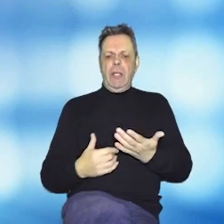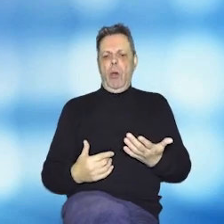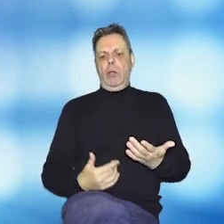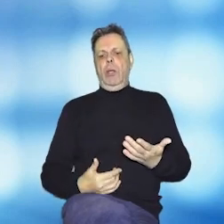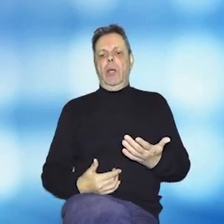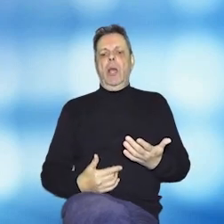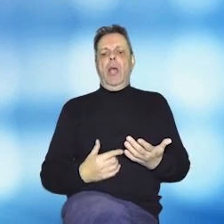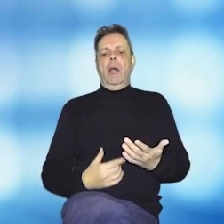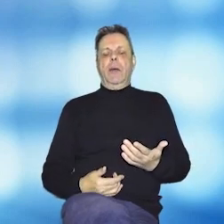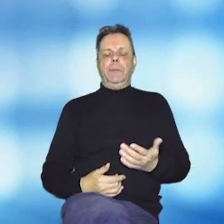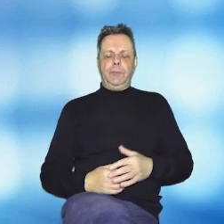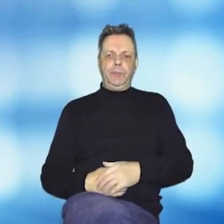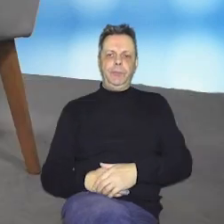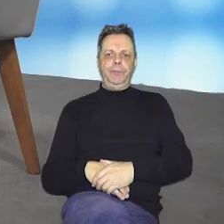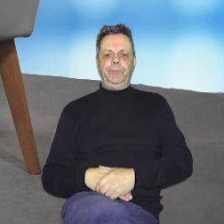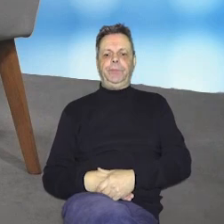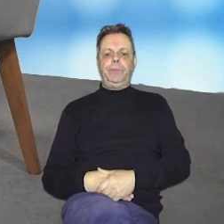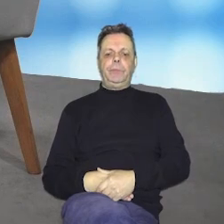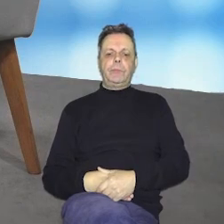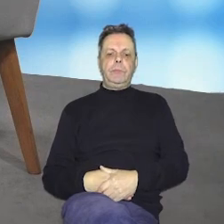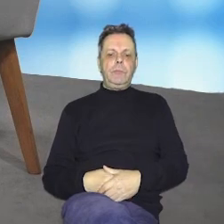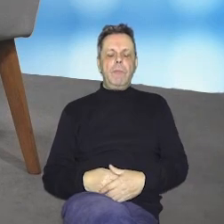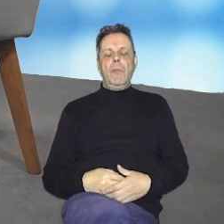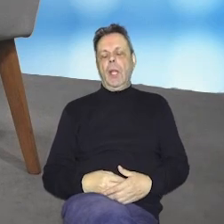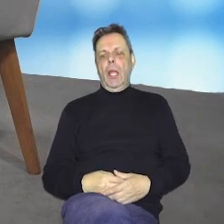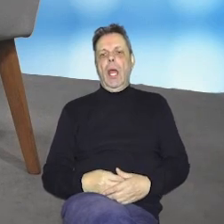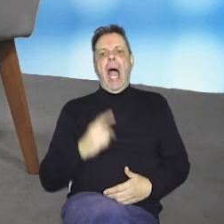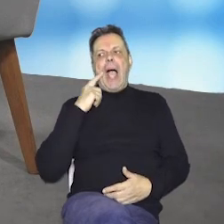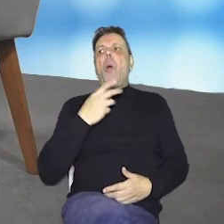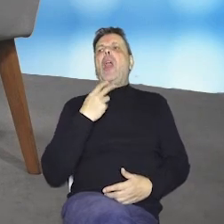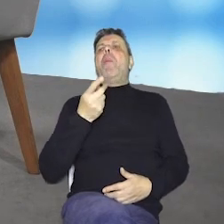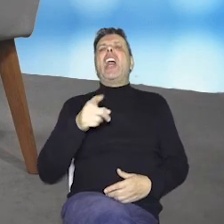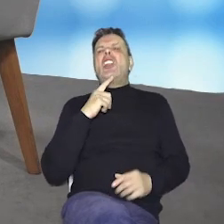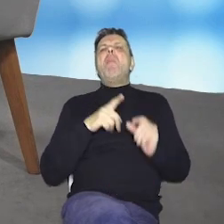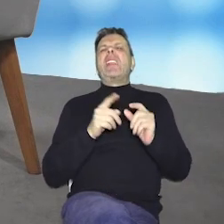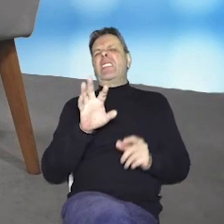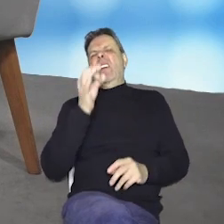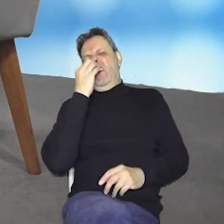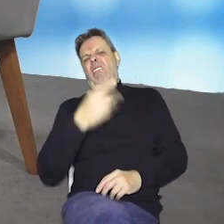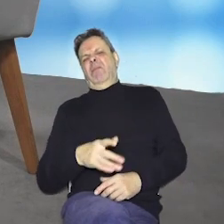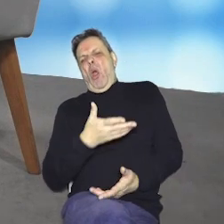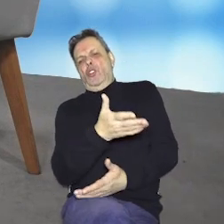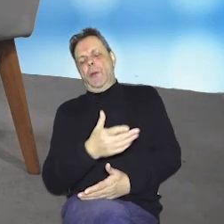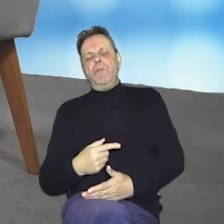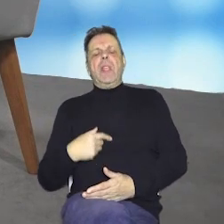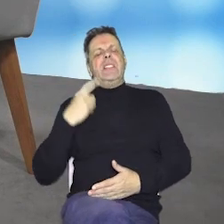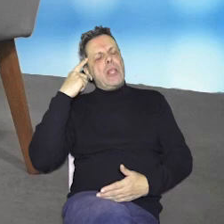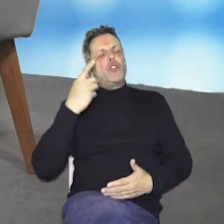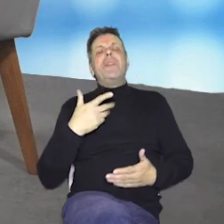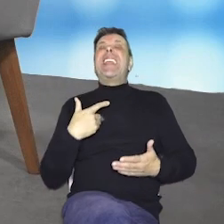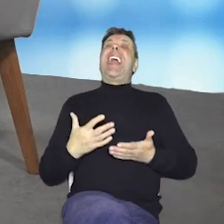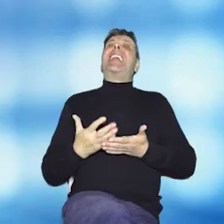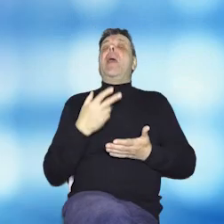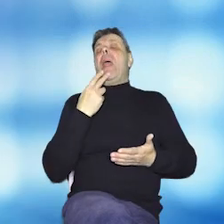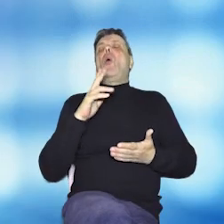jel, kad za nekog kažete, ti si parazit, sigurno o njemu nemaš dobro mišljenje. Već misliš da te na neki način iskorištava. A